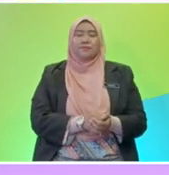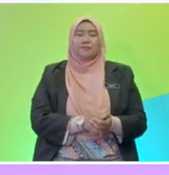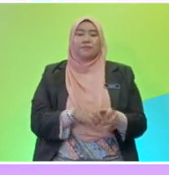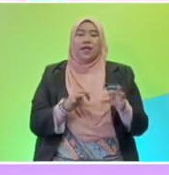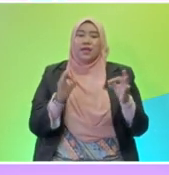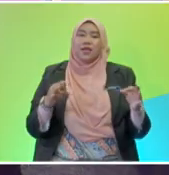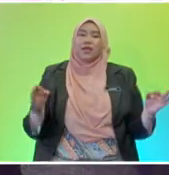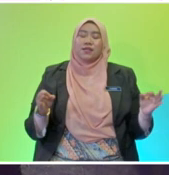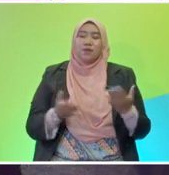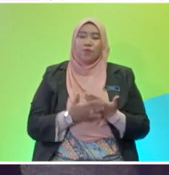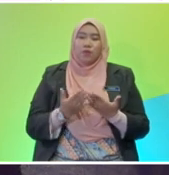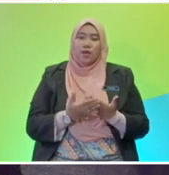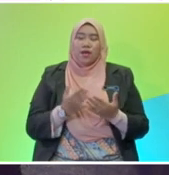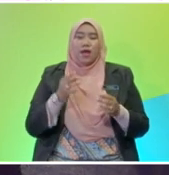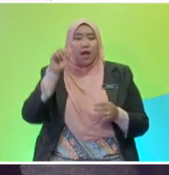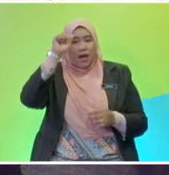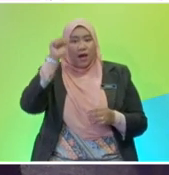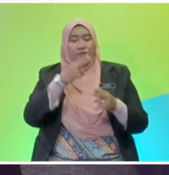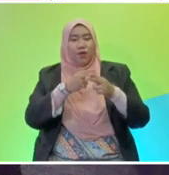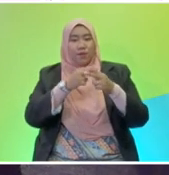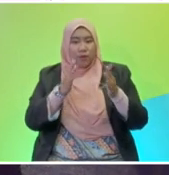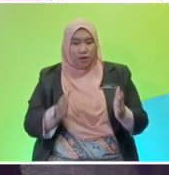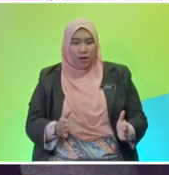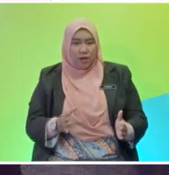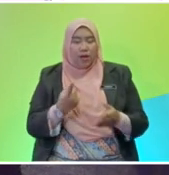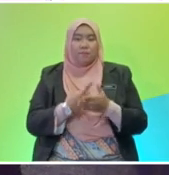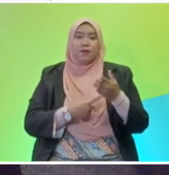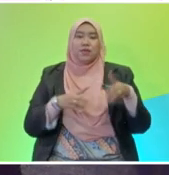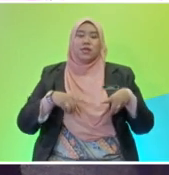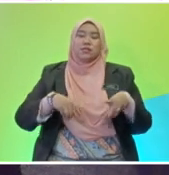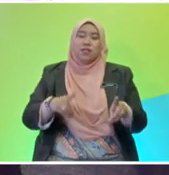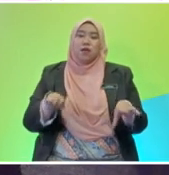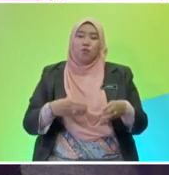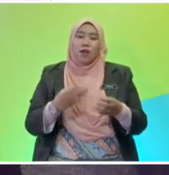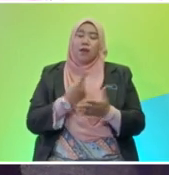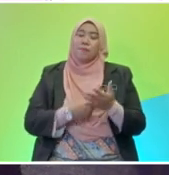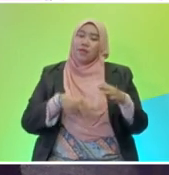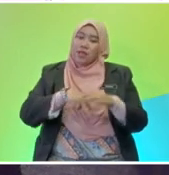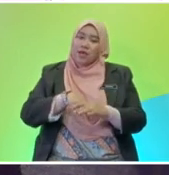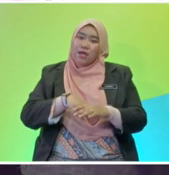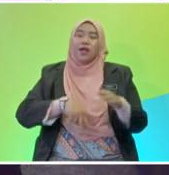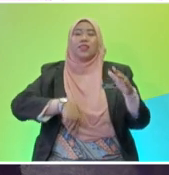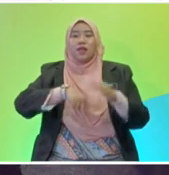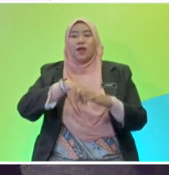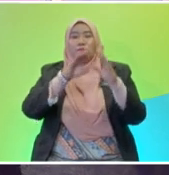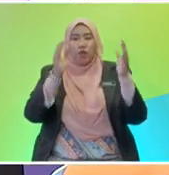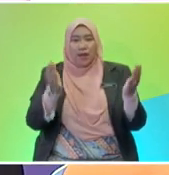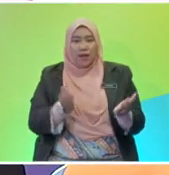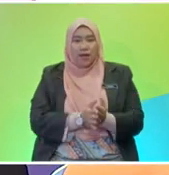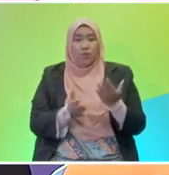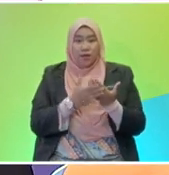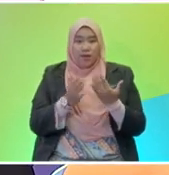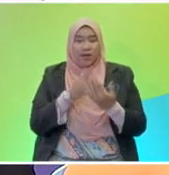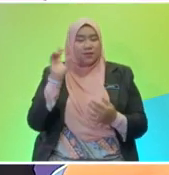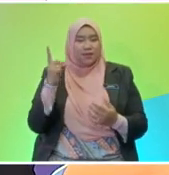namun orang yang melakukan apa yang sedang dibuat oleh tendang apa yang ditendang bola seterusnya